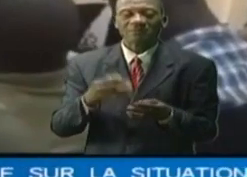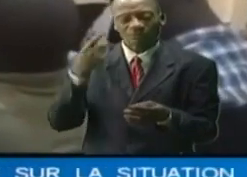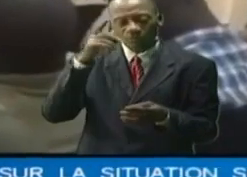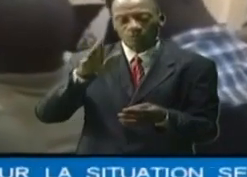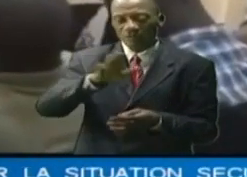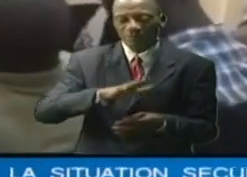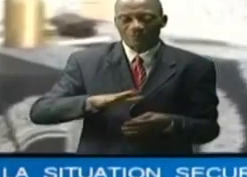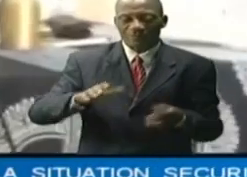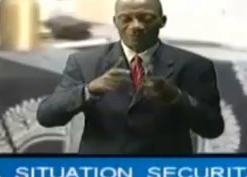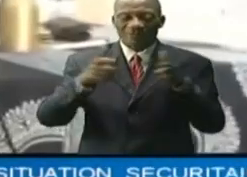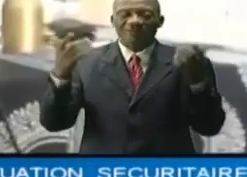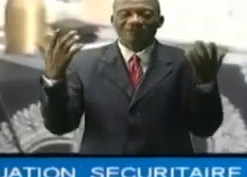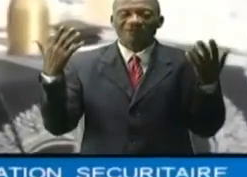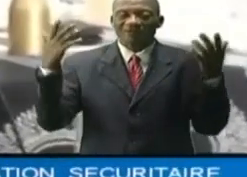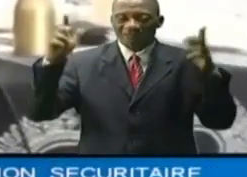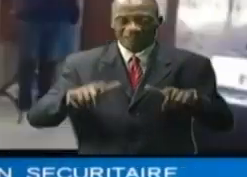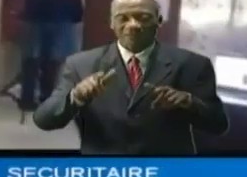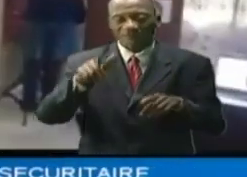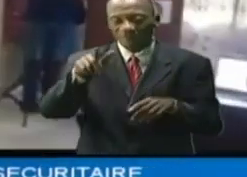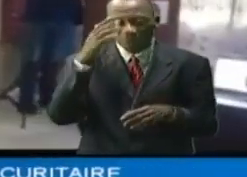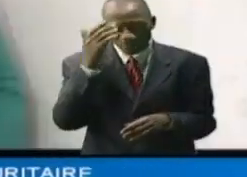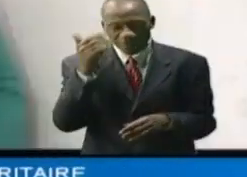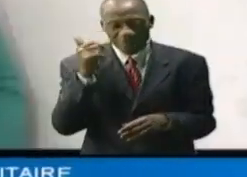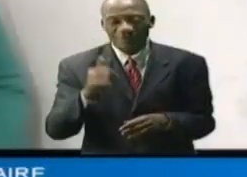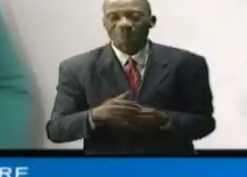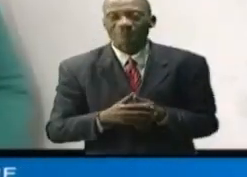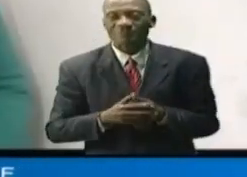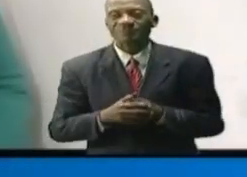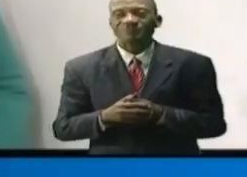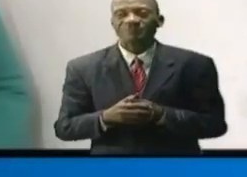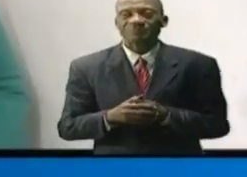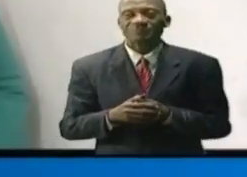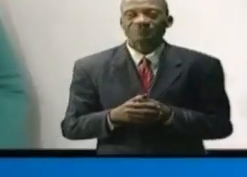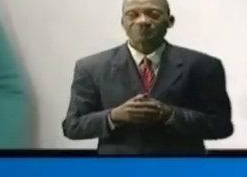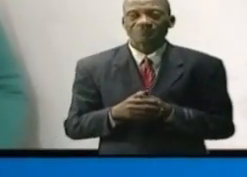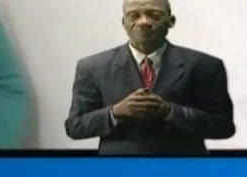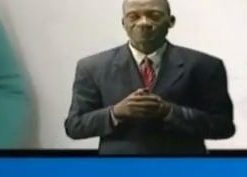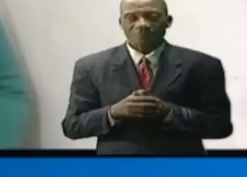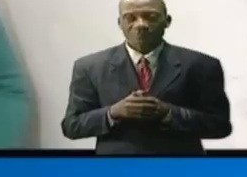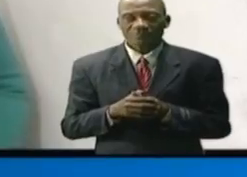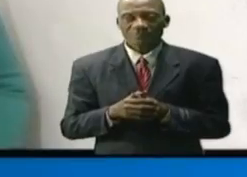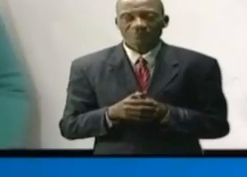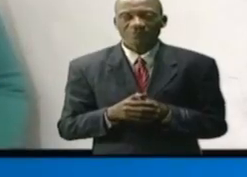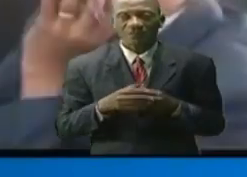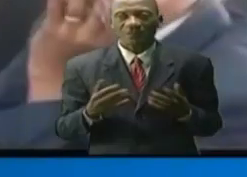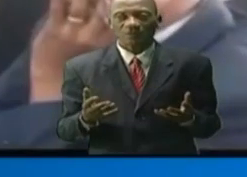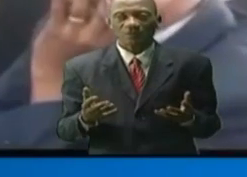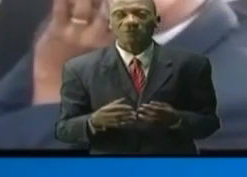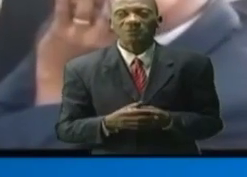d'une paix durable. Soutenons les efforts des FARDC qui sont en arrière de combat qui ne se